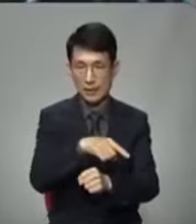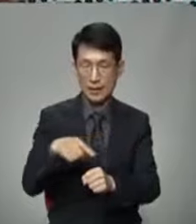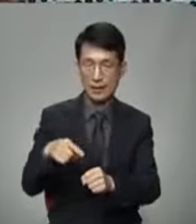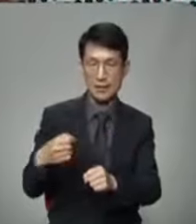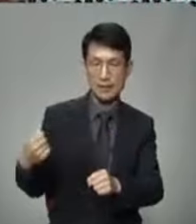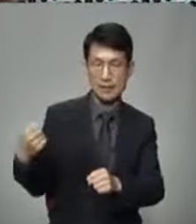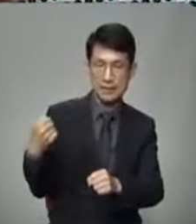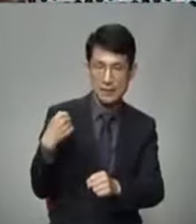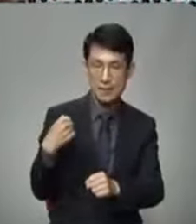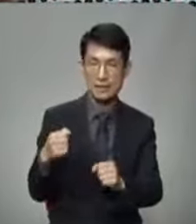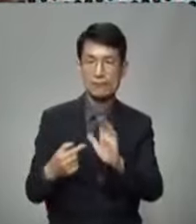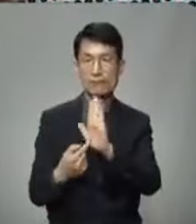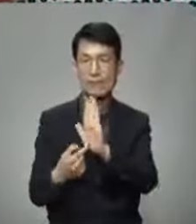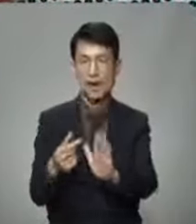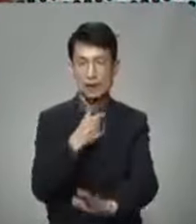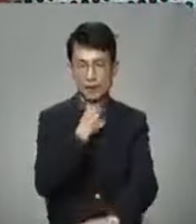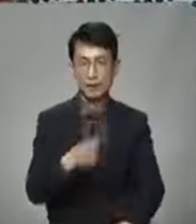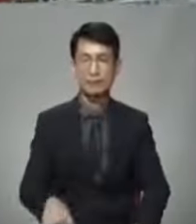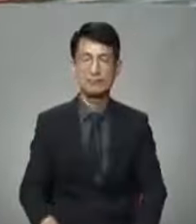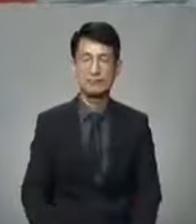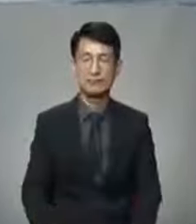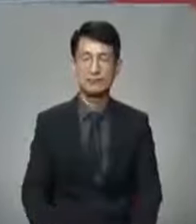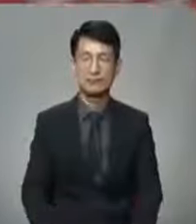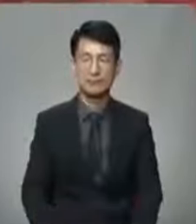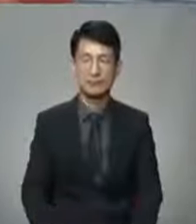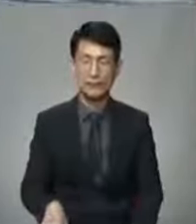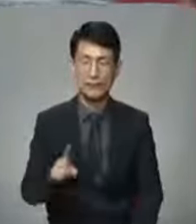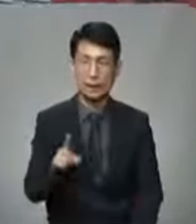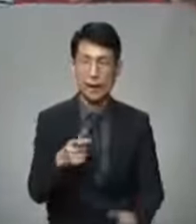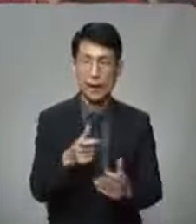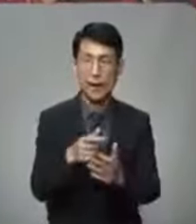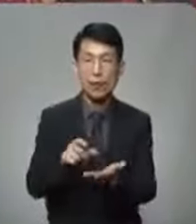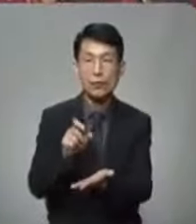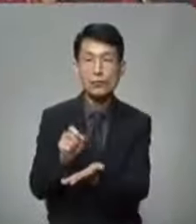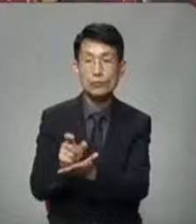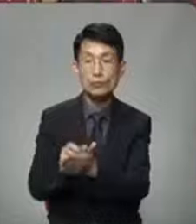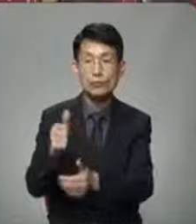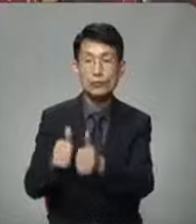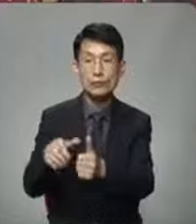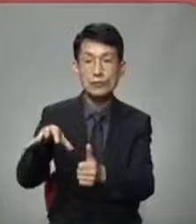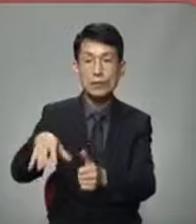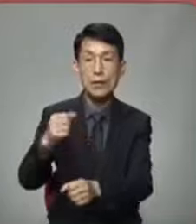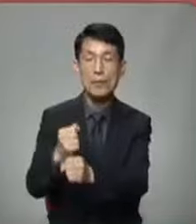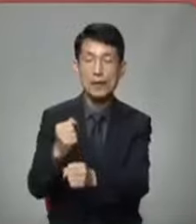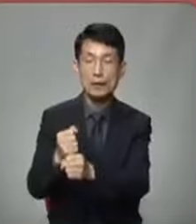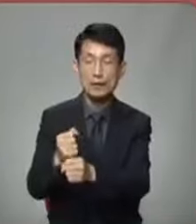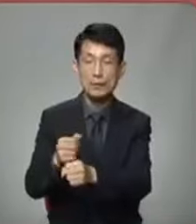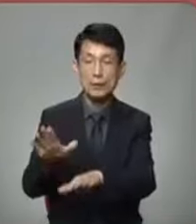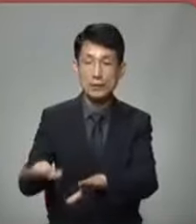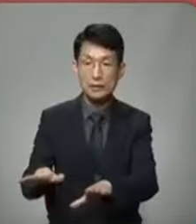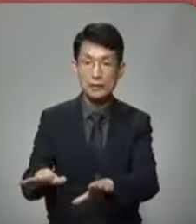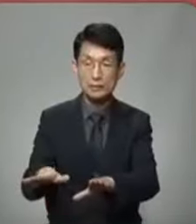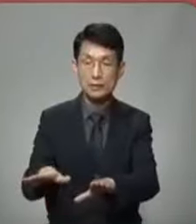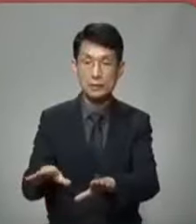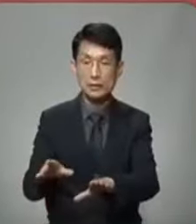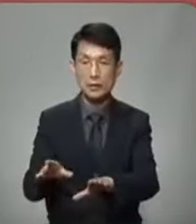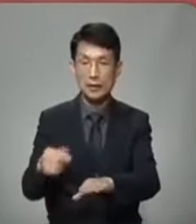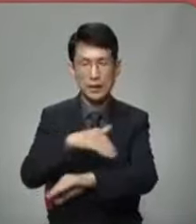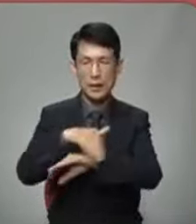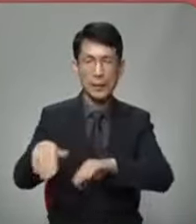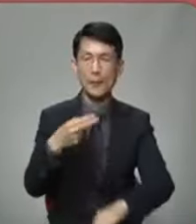위상을 떨칠 수 있게 강원도는 전용 경기장 건립 계획이 당장은 없다는 입장을 유지하고